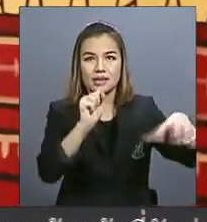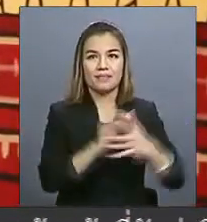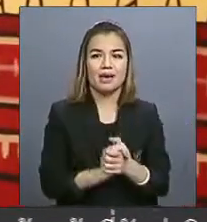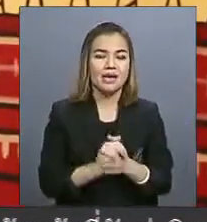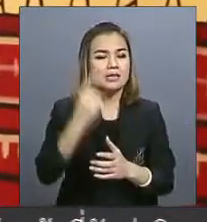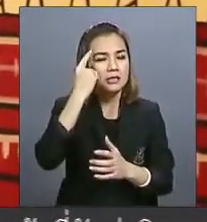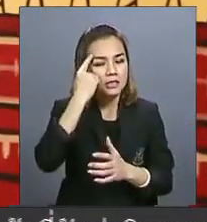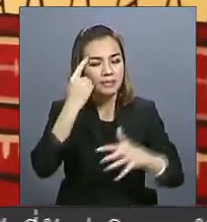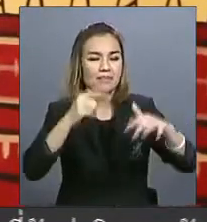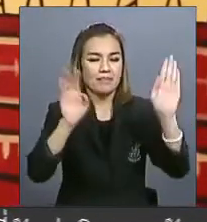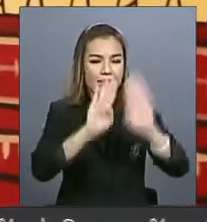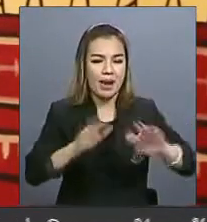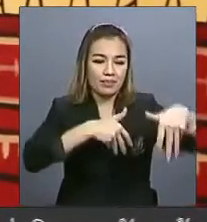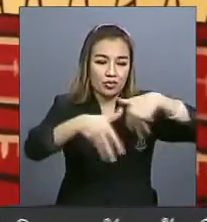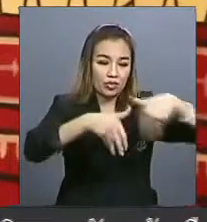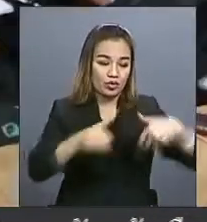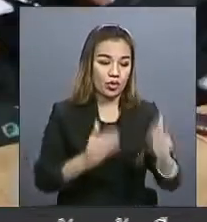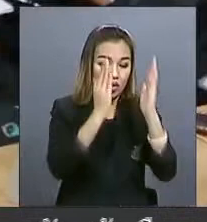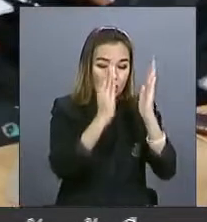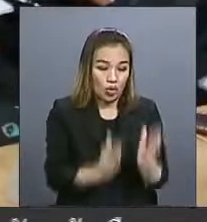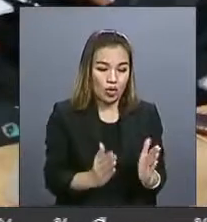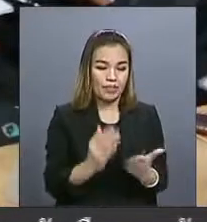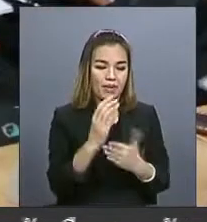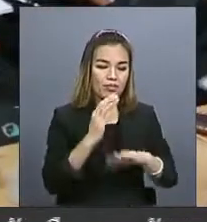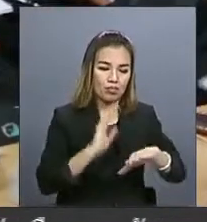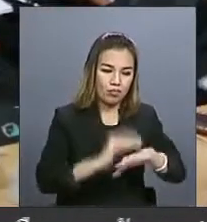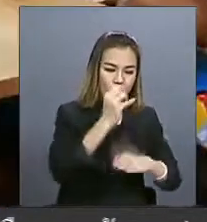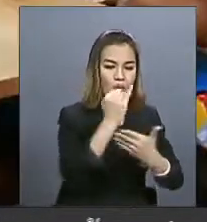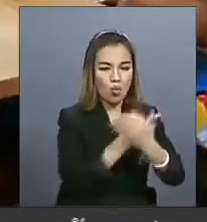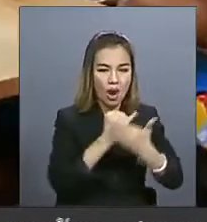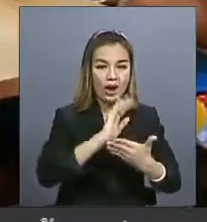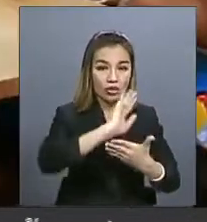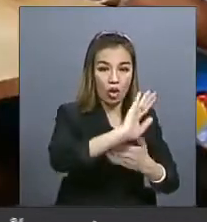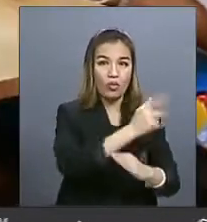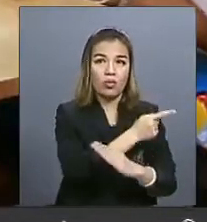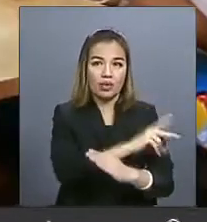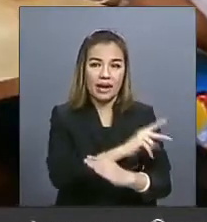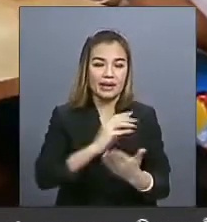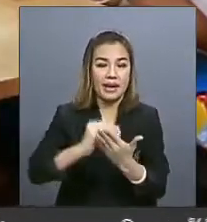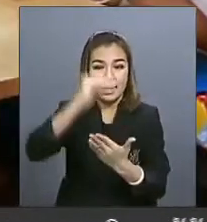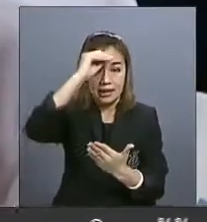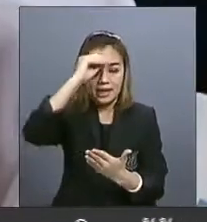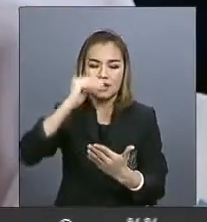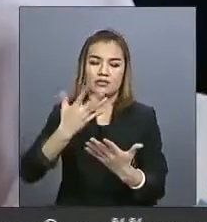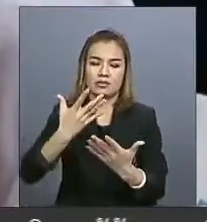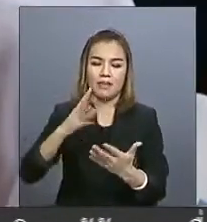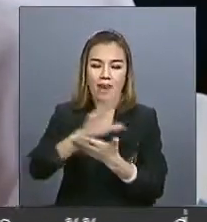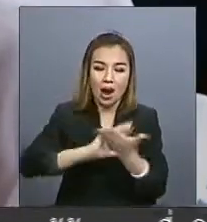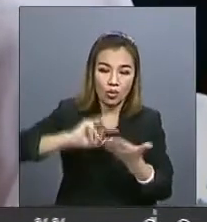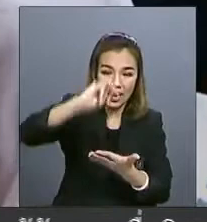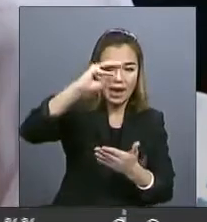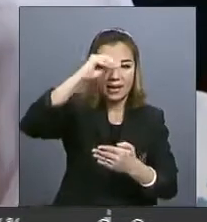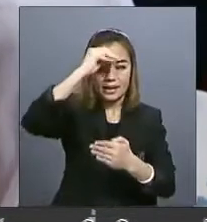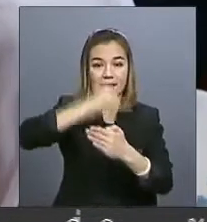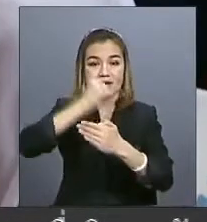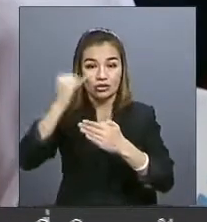ถิ่นโดยใช้ศิลปินท้องถิ่นทั้งเด็กที่เรียนจบแล้วกำลังศึกษาในระดับมหาวิทยาลัยรวมไป